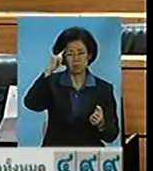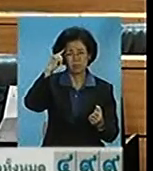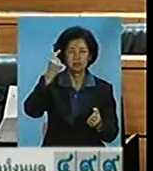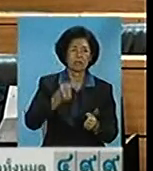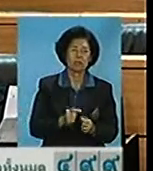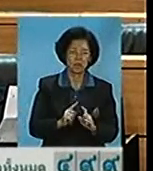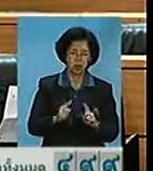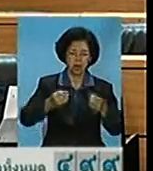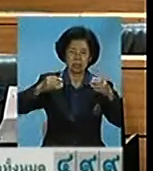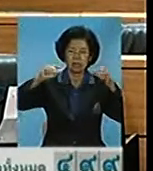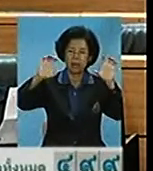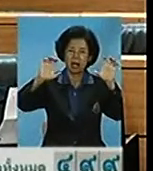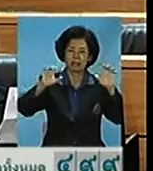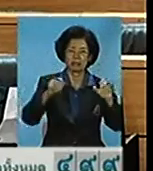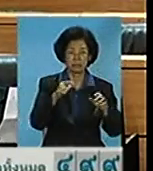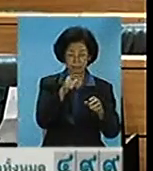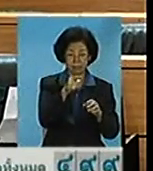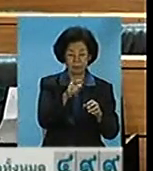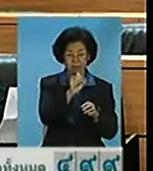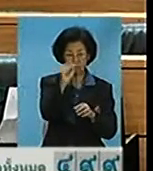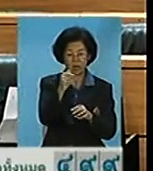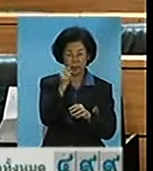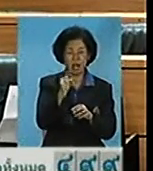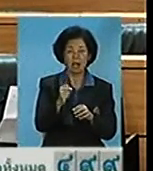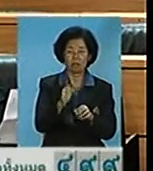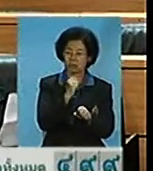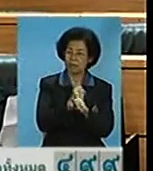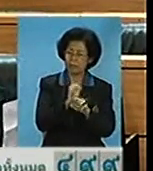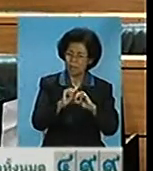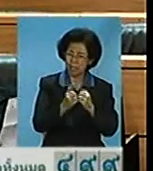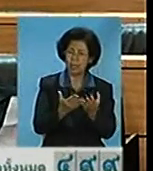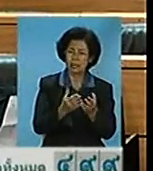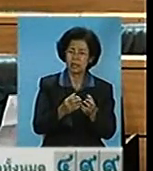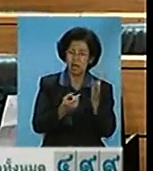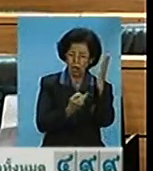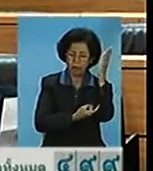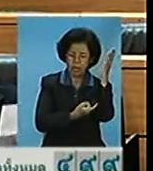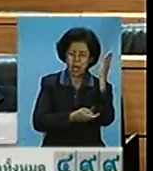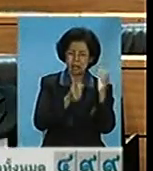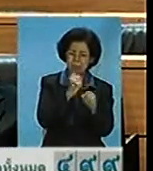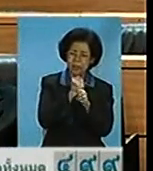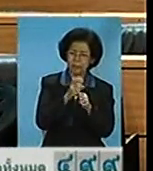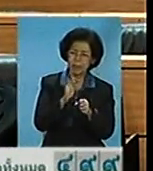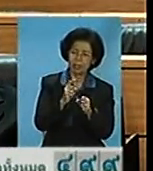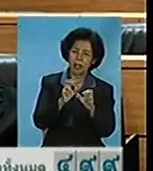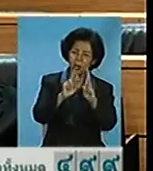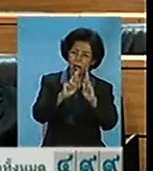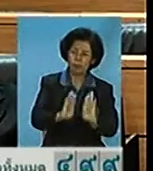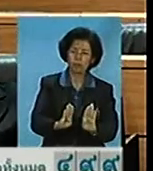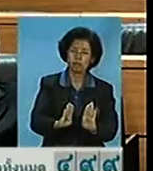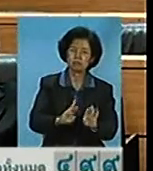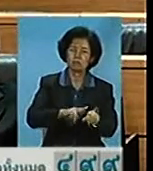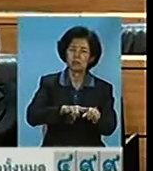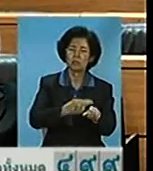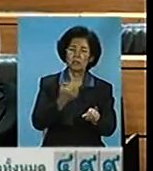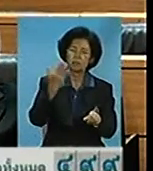แต่รัฐบาลโดยเฉพาะสภาเราก็พยายามว่าทำอย่างไรเราเอายางมาเป็นระบบให้ได้วันนี้ตั้งแต่รัฐบาลท่